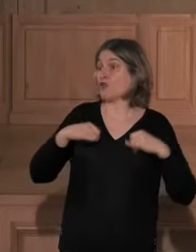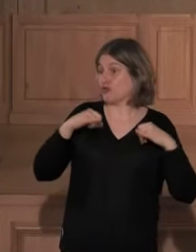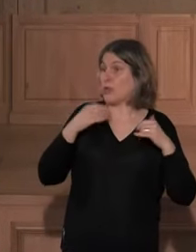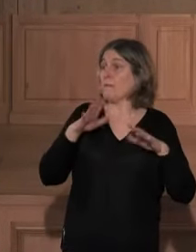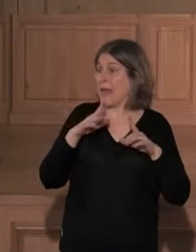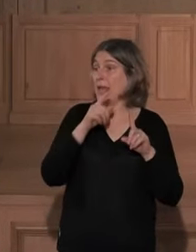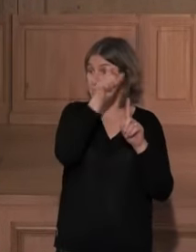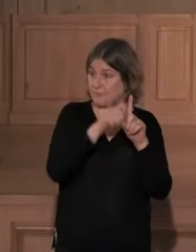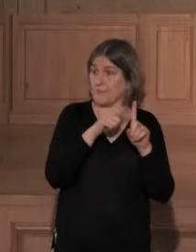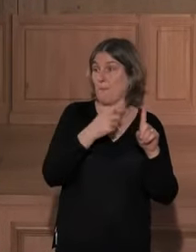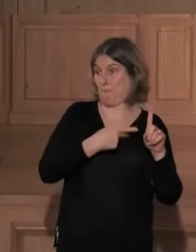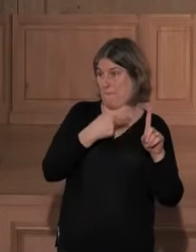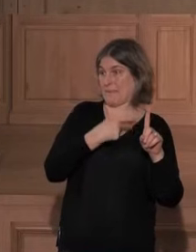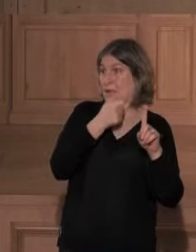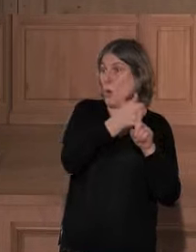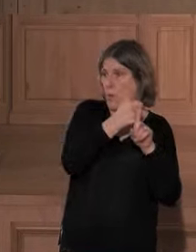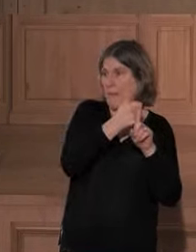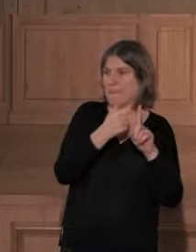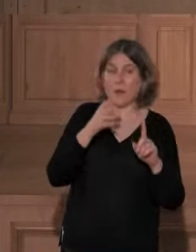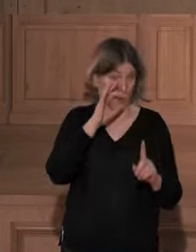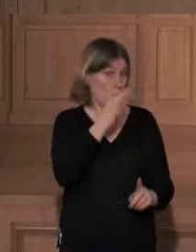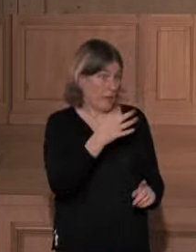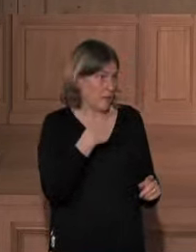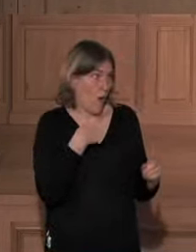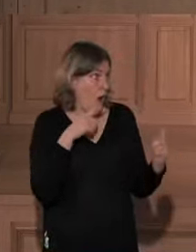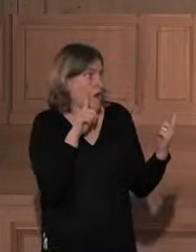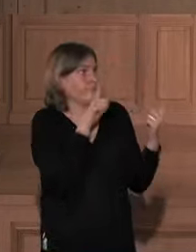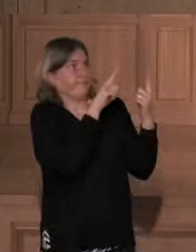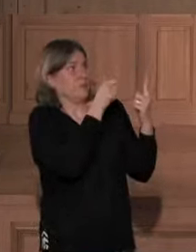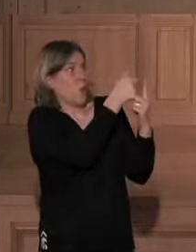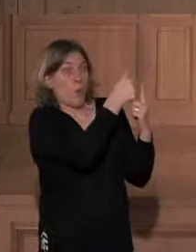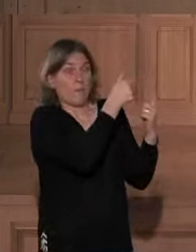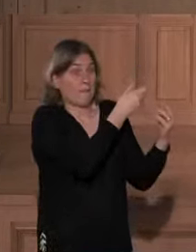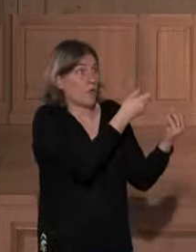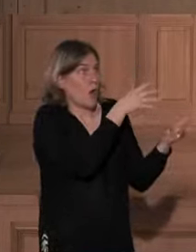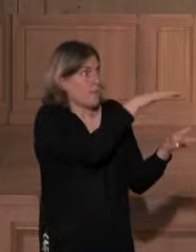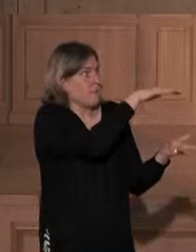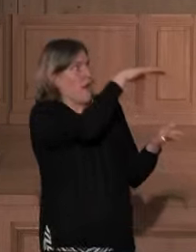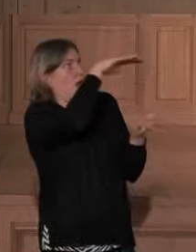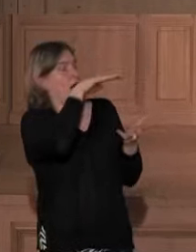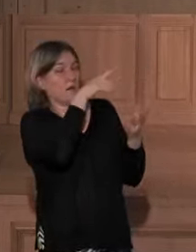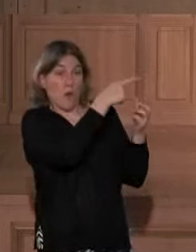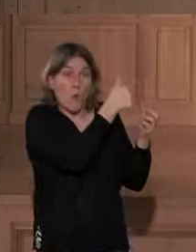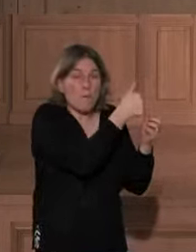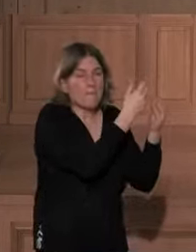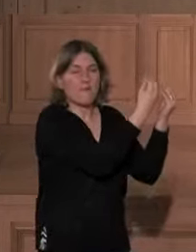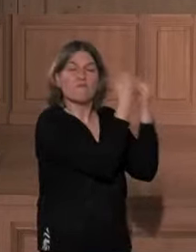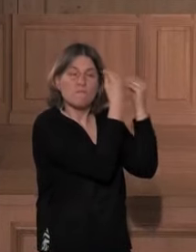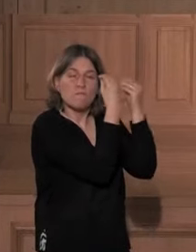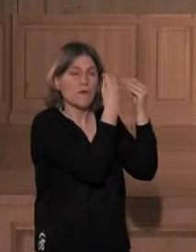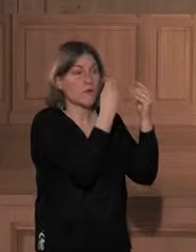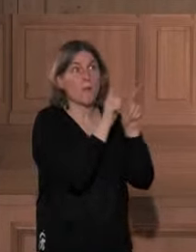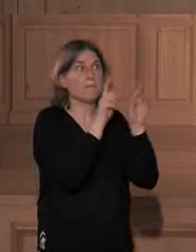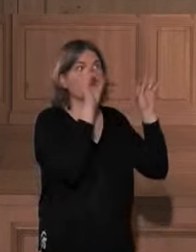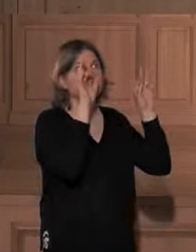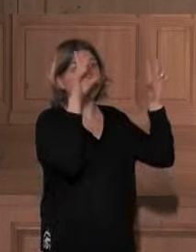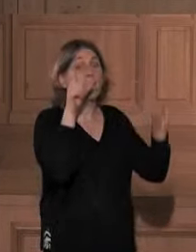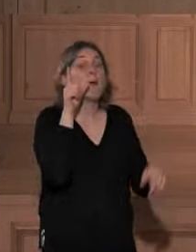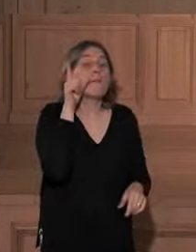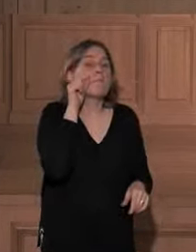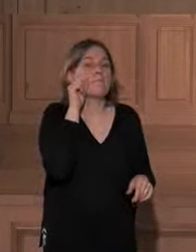Moïse Assouline qui vous a mis sur ce chemin-là. Qui m'a mis sur ce chemin, qui a été mon passeur d'avenir, qui a été mon formateur et éducateur, qui a été mon papa spirituel